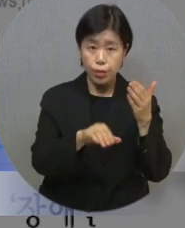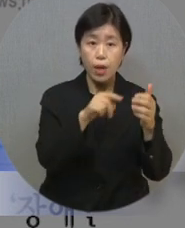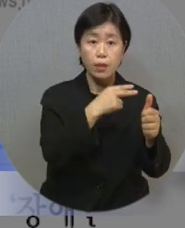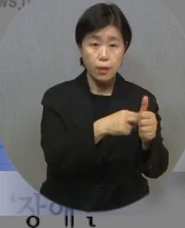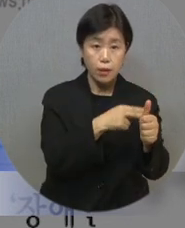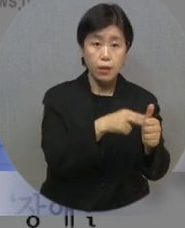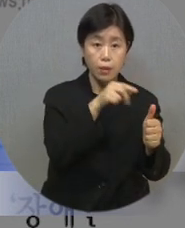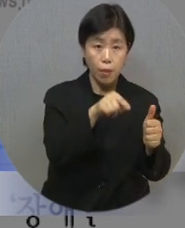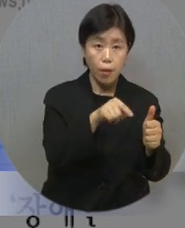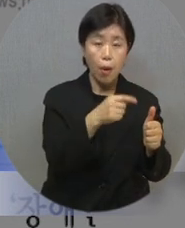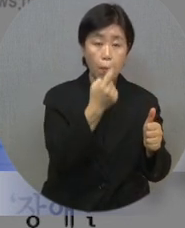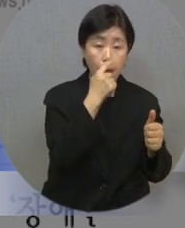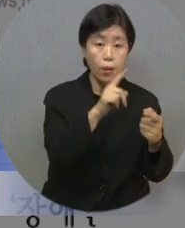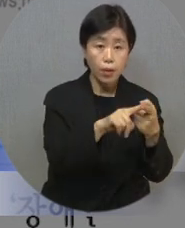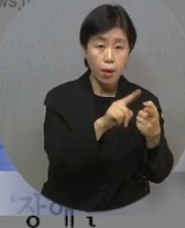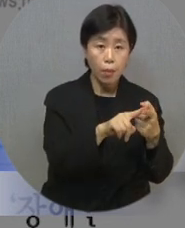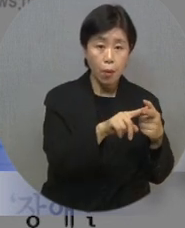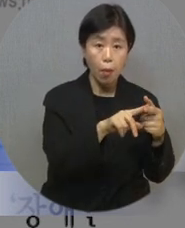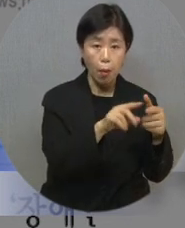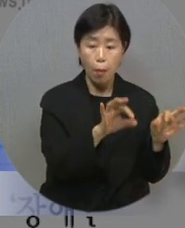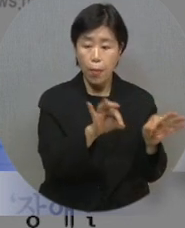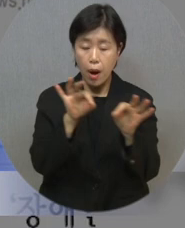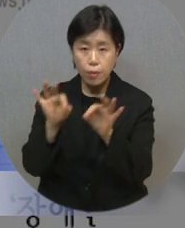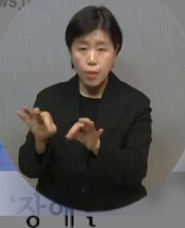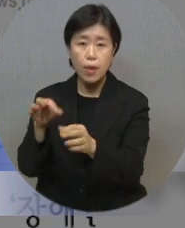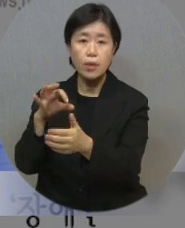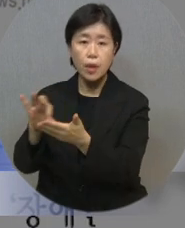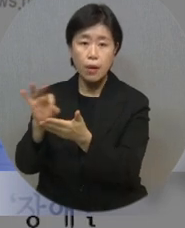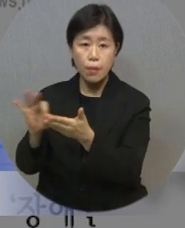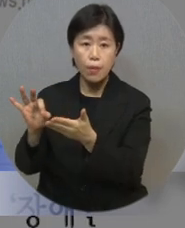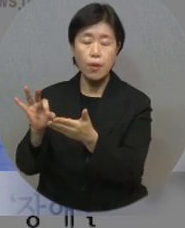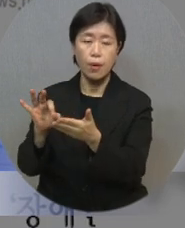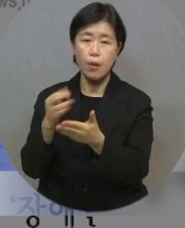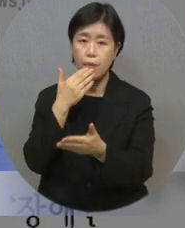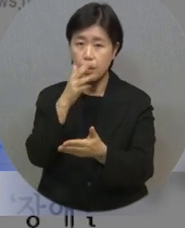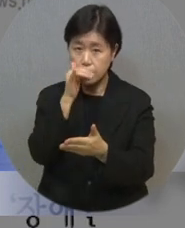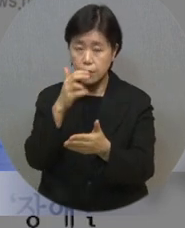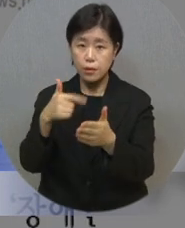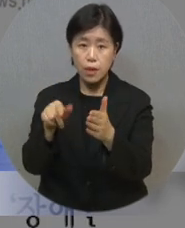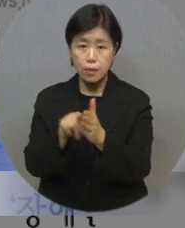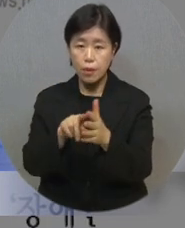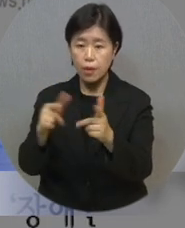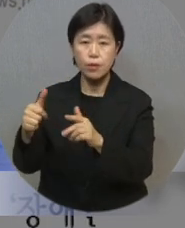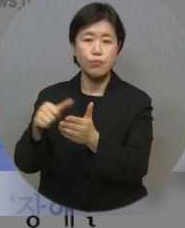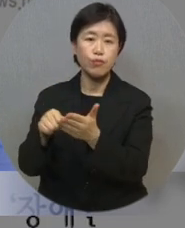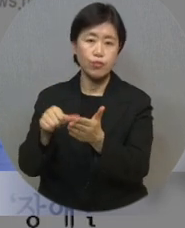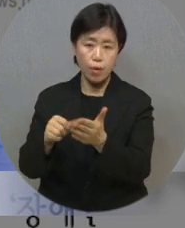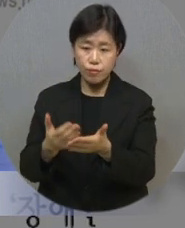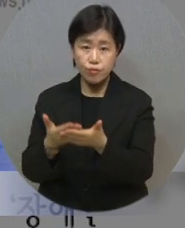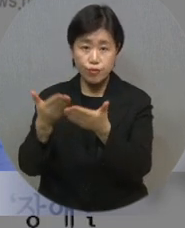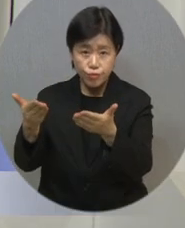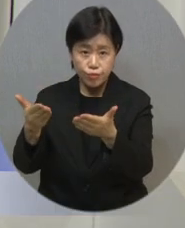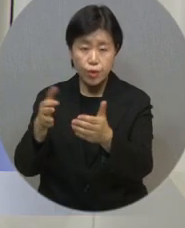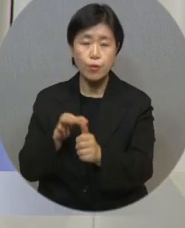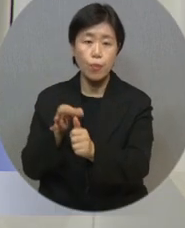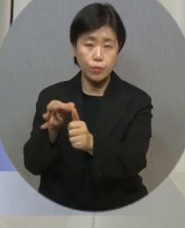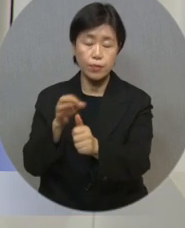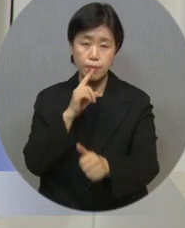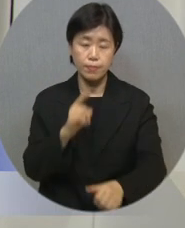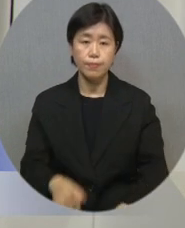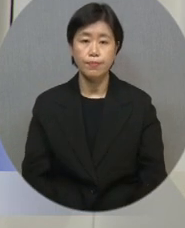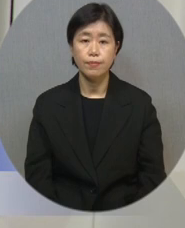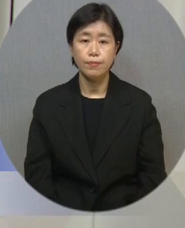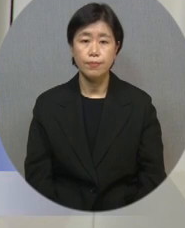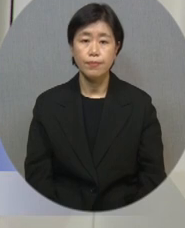실제 수업에 적용할 수 있도록 체육용지 구매 비용을 지원하고 있다고 말했습니다